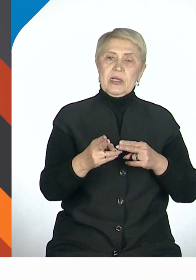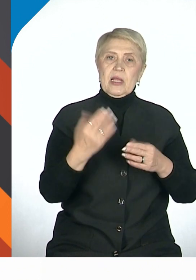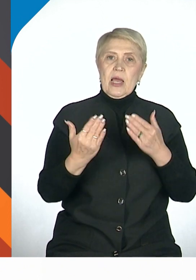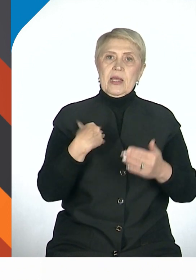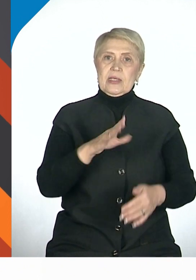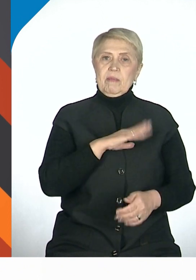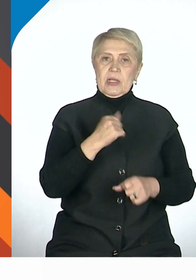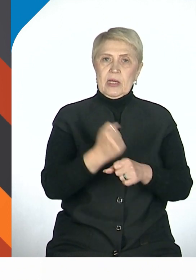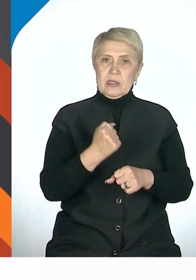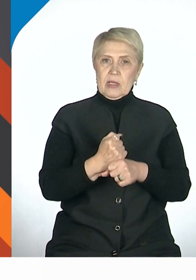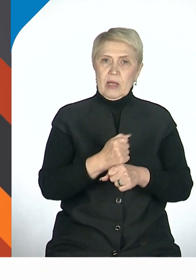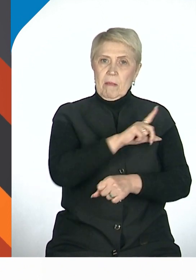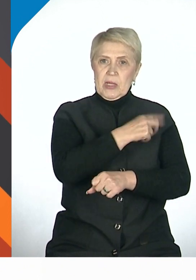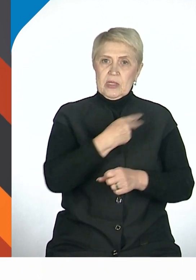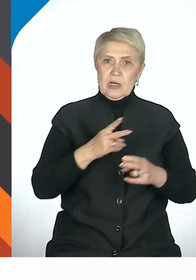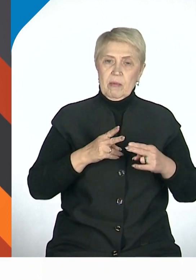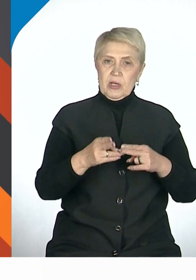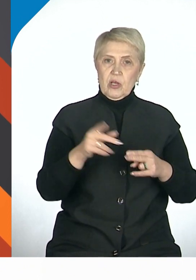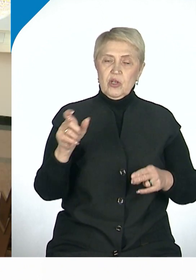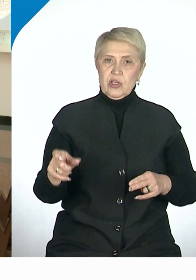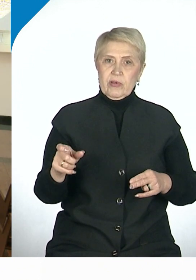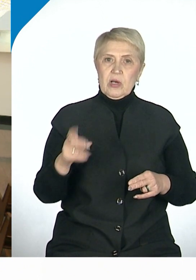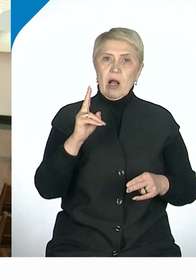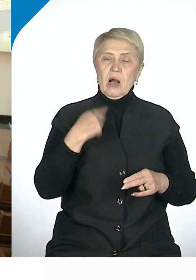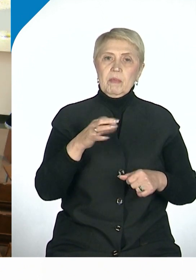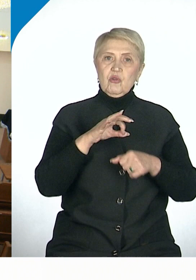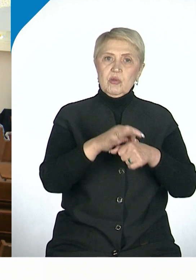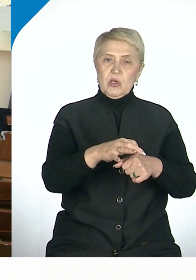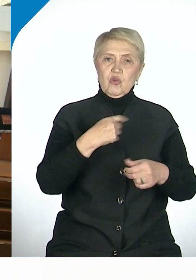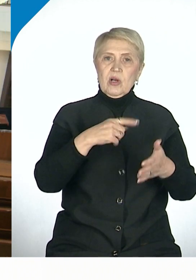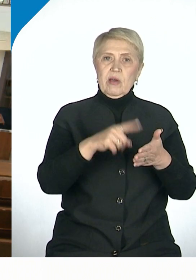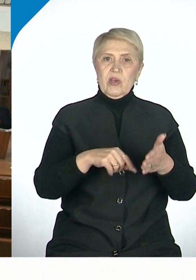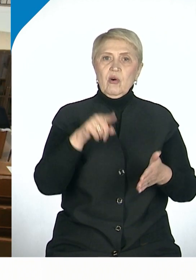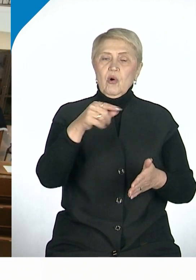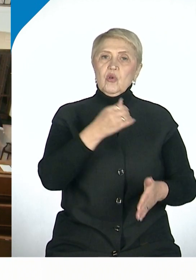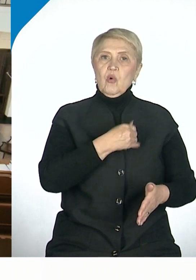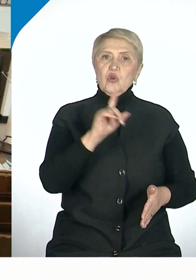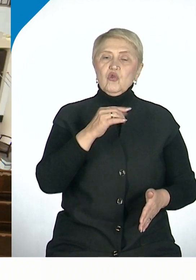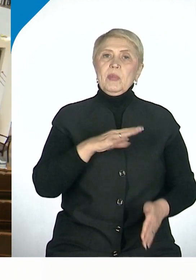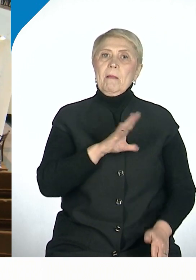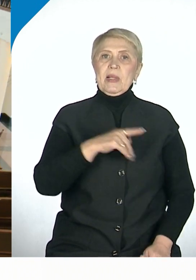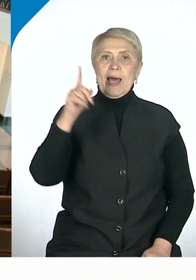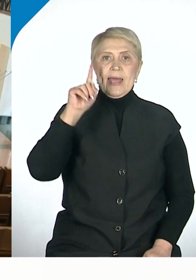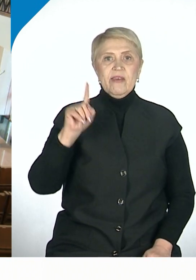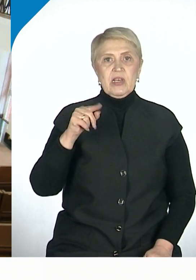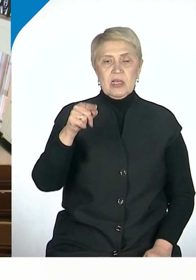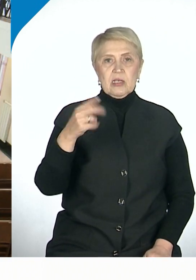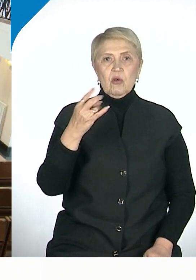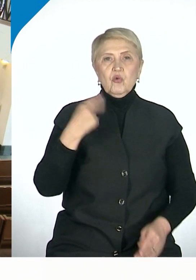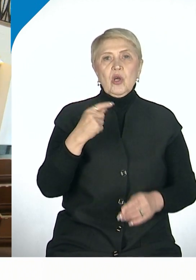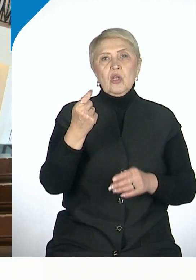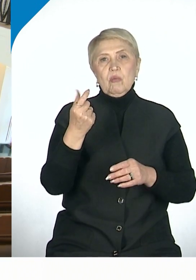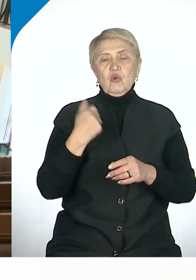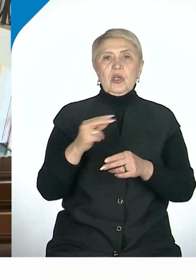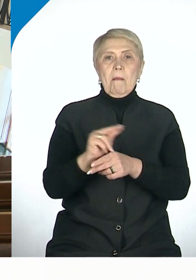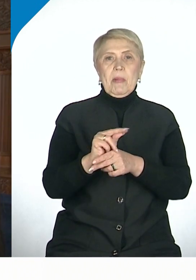сделано медицинское обрезание, человек как бы пришел к вере, и он хочет, чтобы было еврейское, надо чуть-чуть подправить.